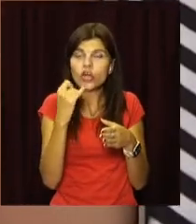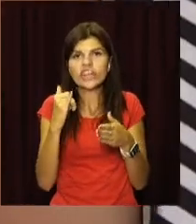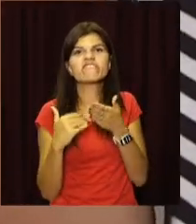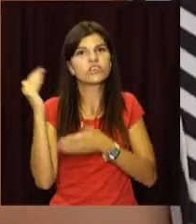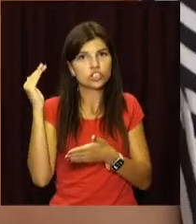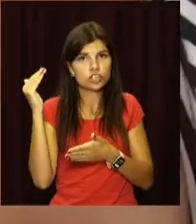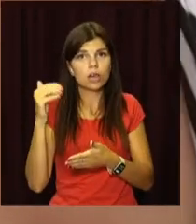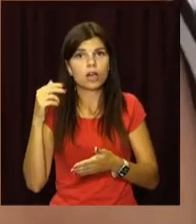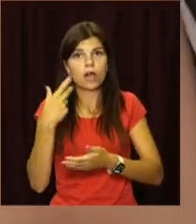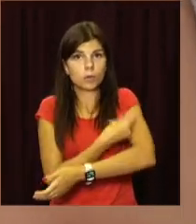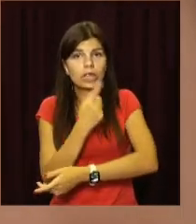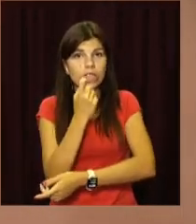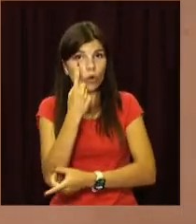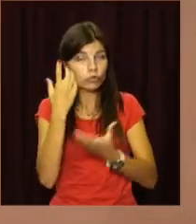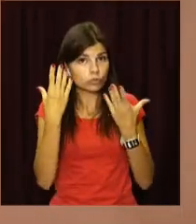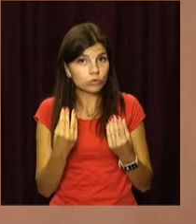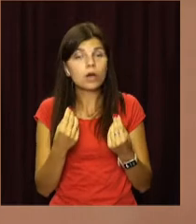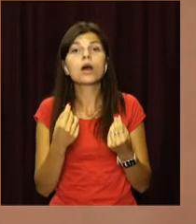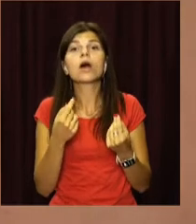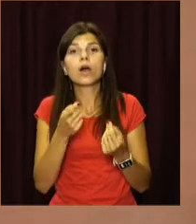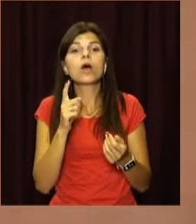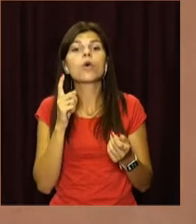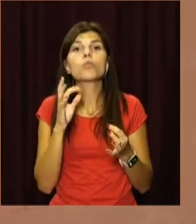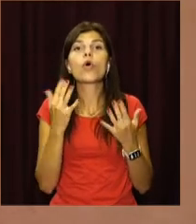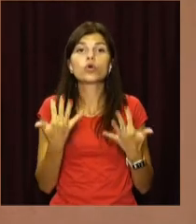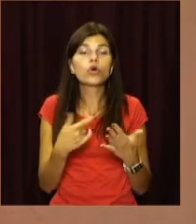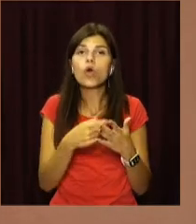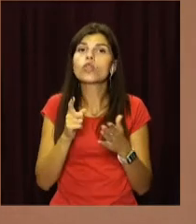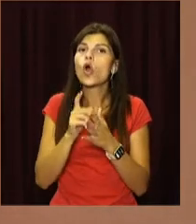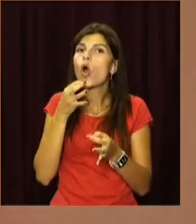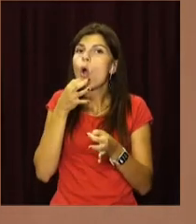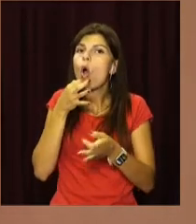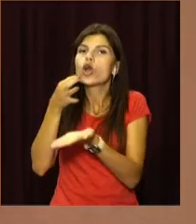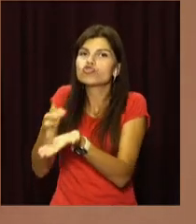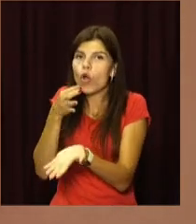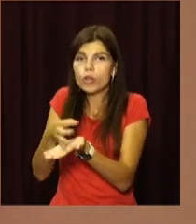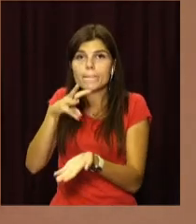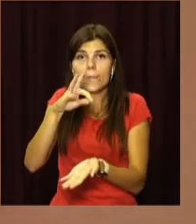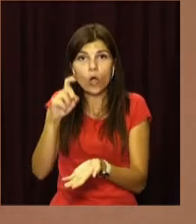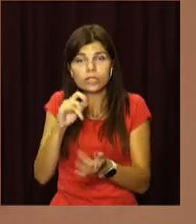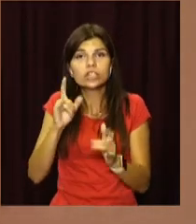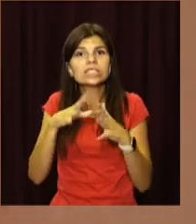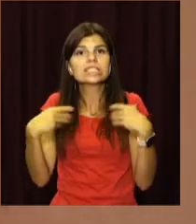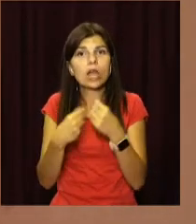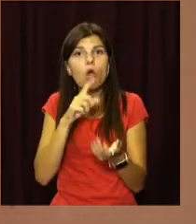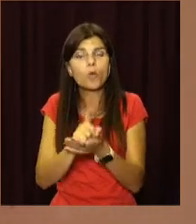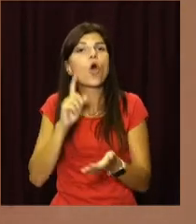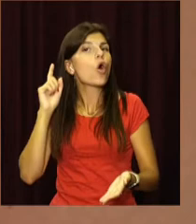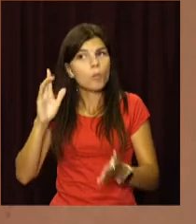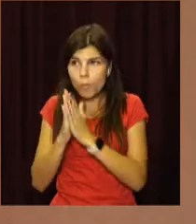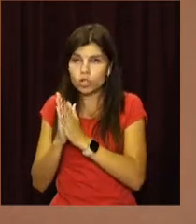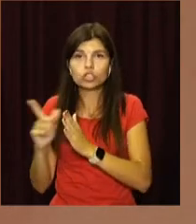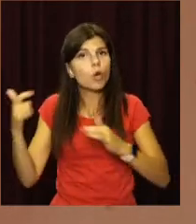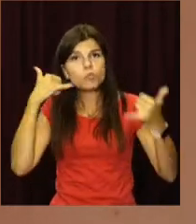вище. Про кількість зроблених щеплень потрібно буде доповідати в МОЗ. Крім того, сімейних лікарів зобов'язали обдзвонити